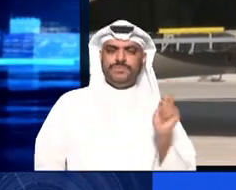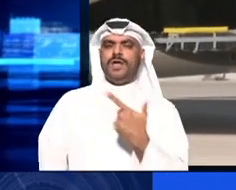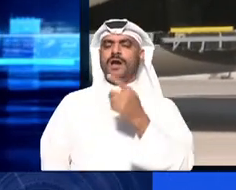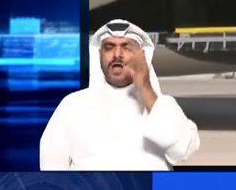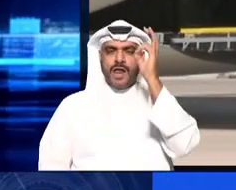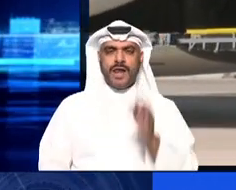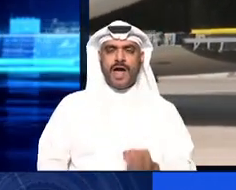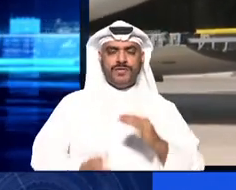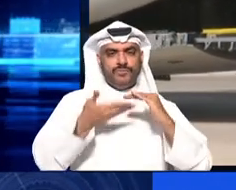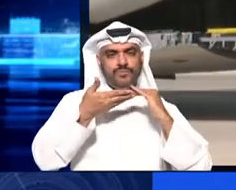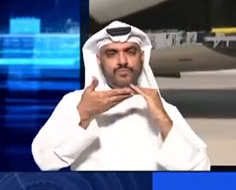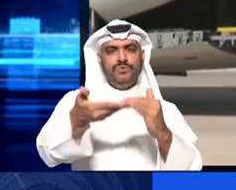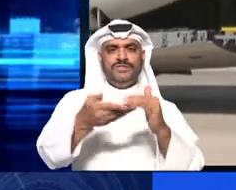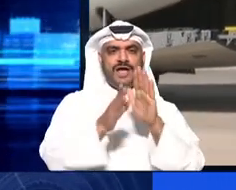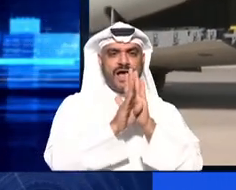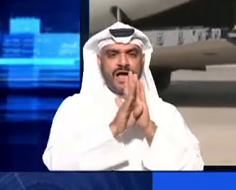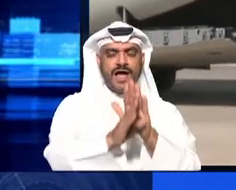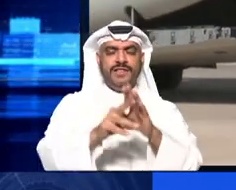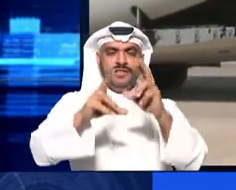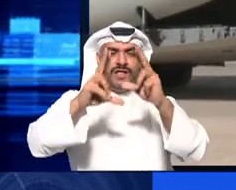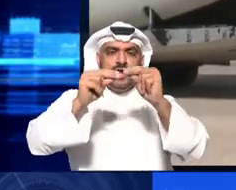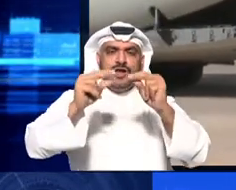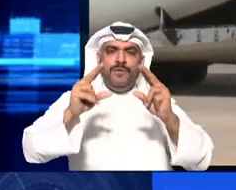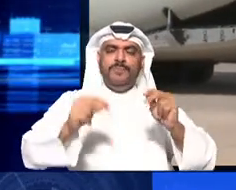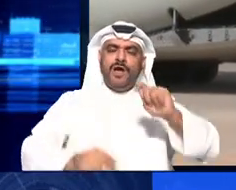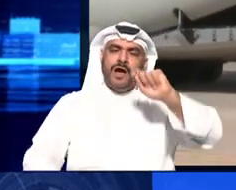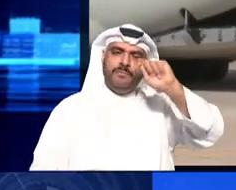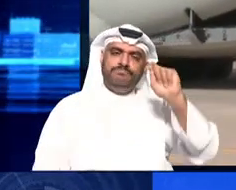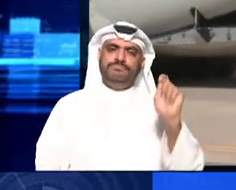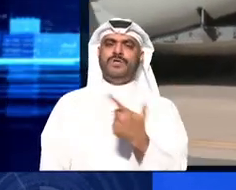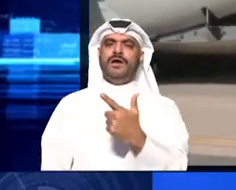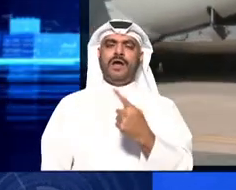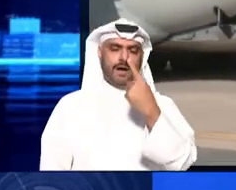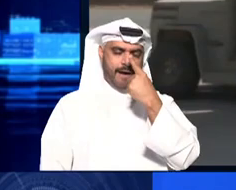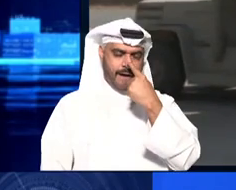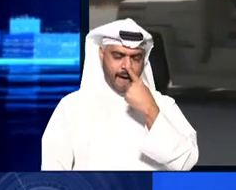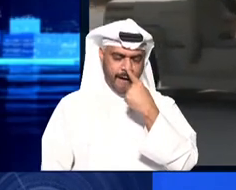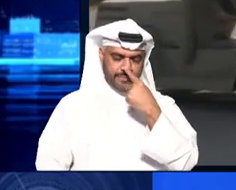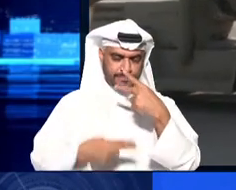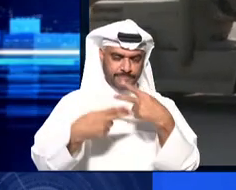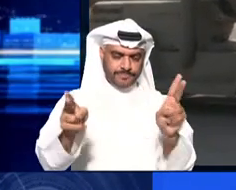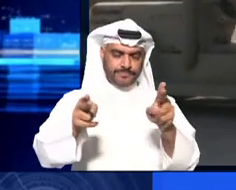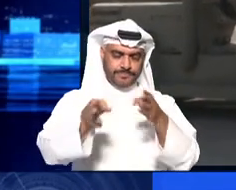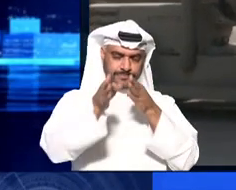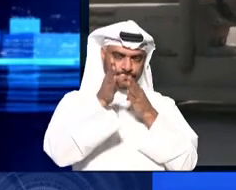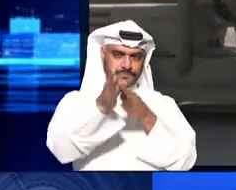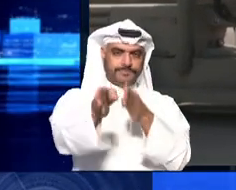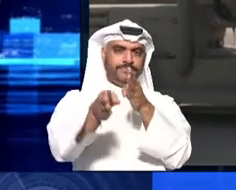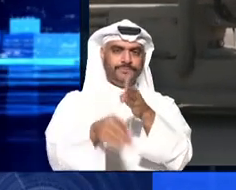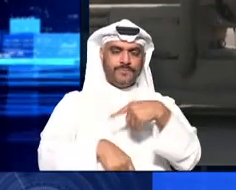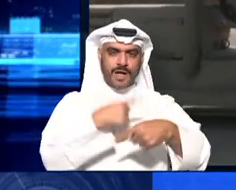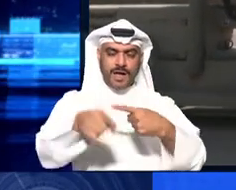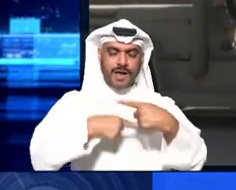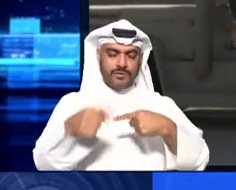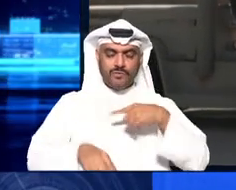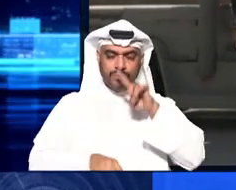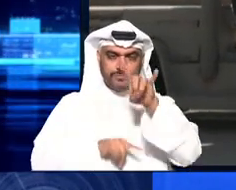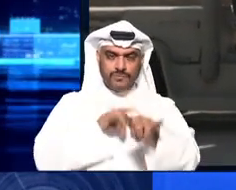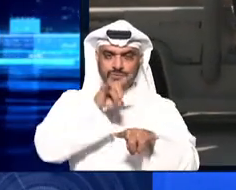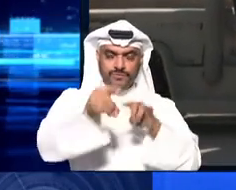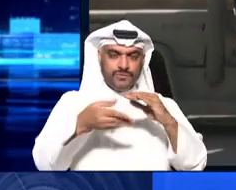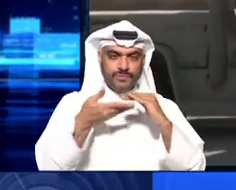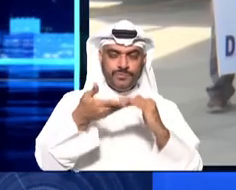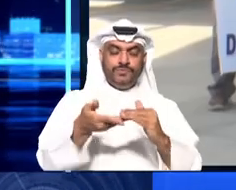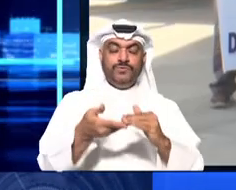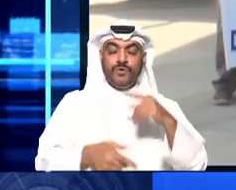الأمير وولي العهد الشيخ نواف الأحمد الجابر الصباح حفظه الله، والمتابعة الحثيثة من